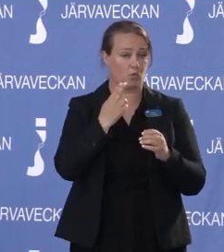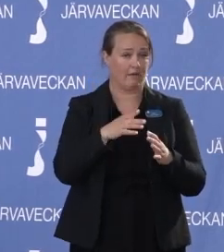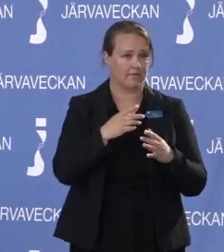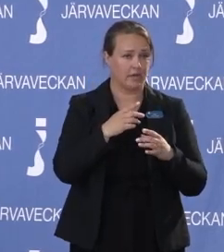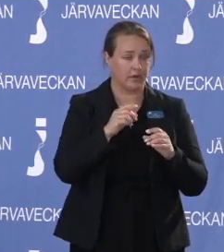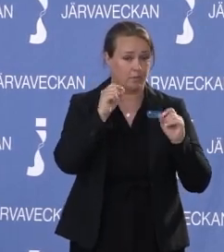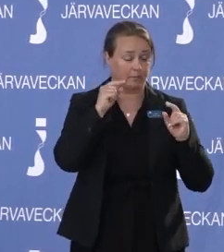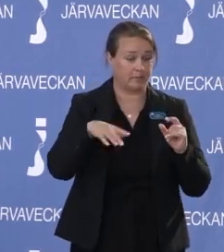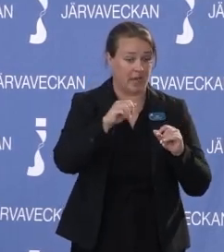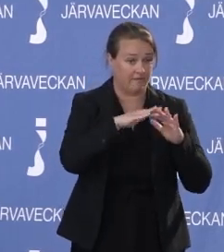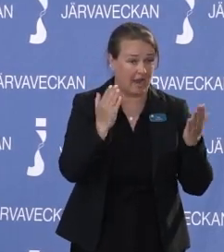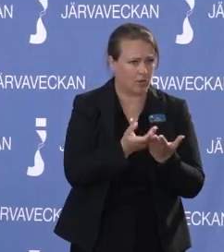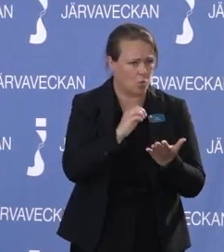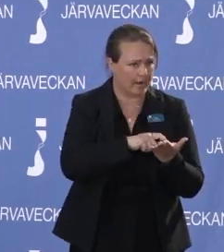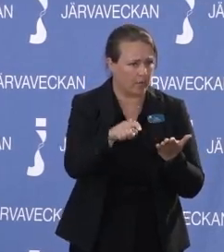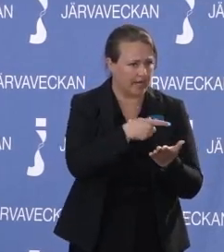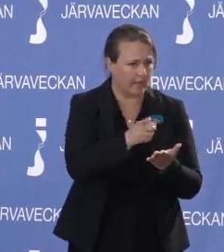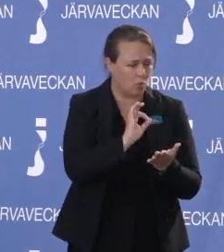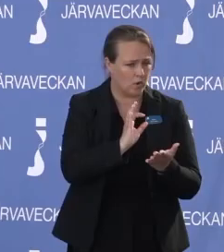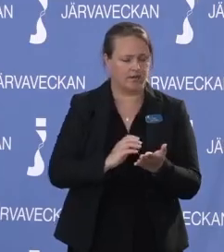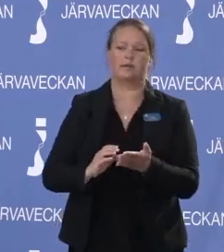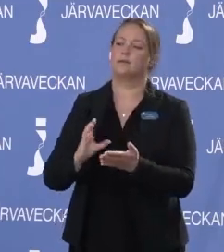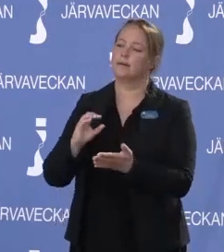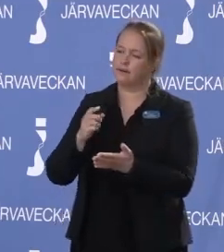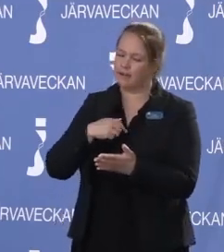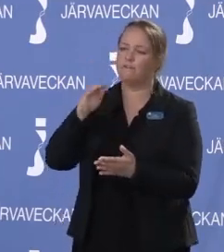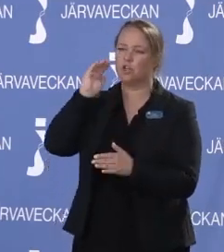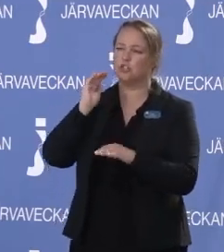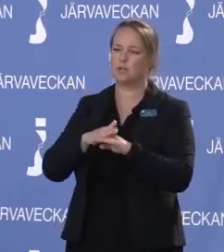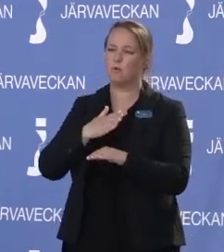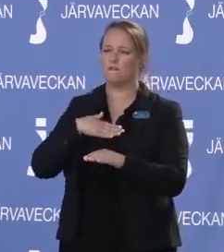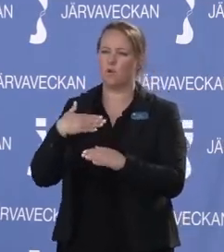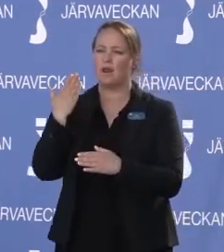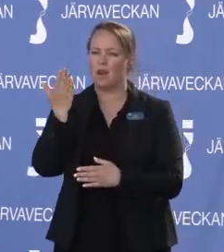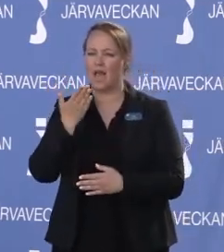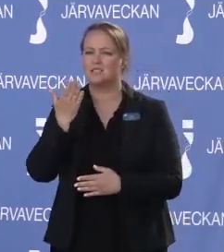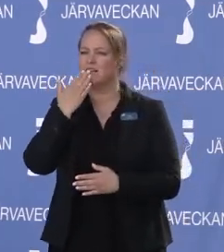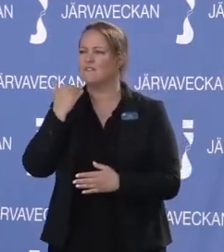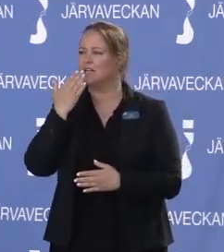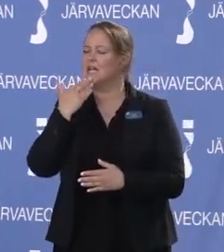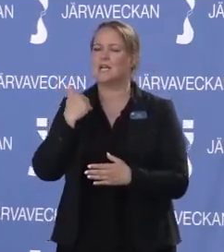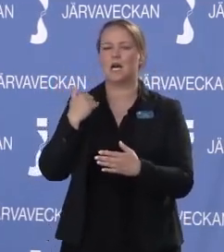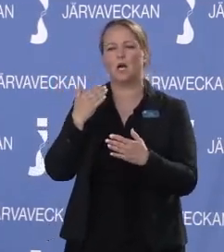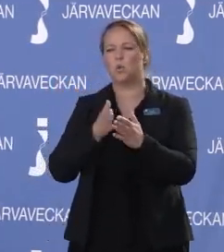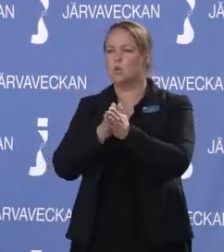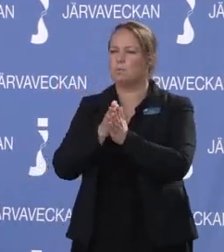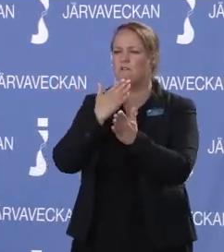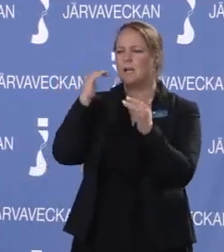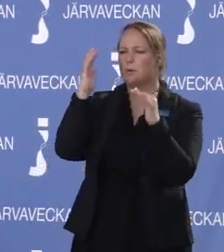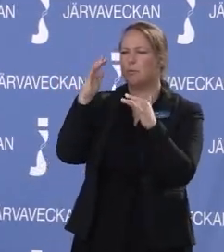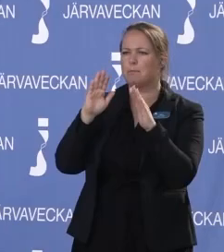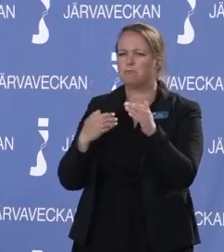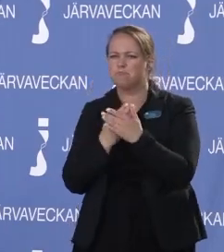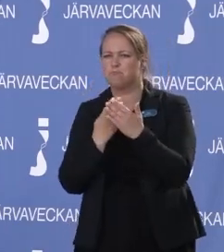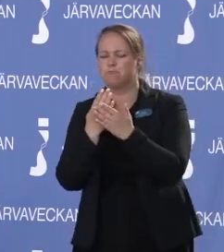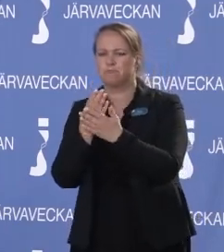den? Ja, men först och främst så lyssnar vi på våra läsare och vilka utmaningar och problem de har. Och där har det ju kommit upp